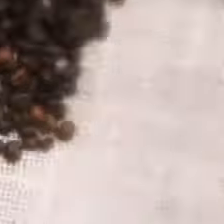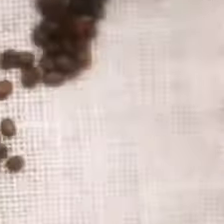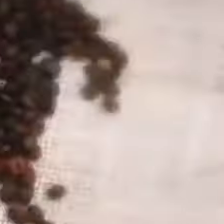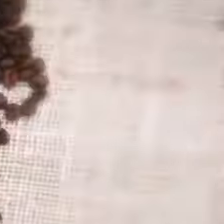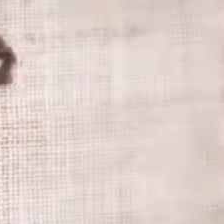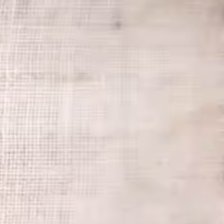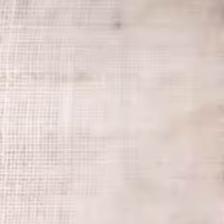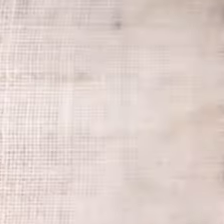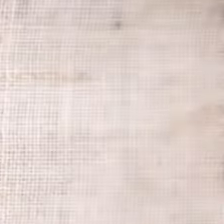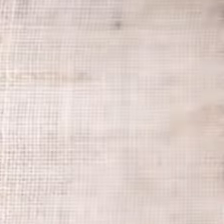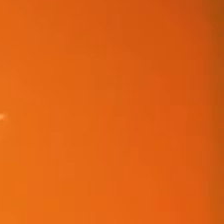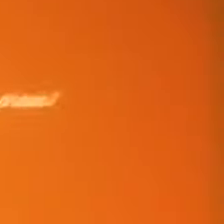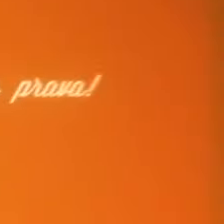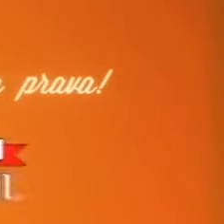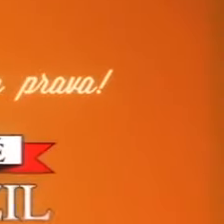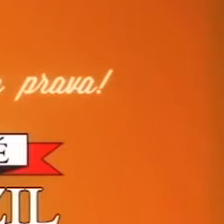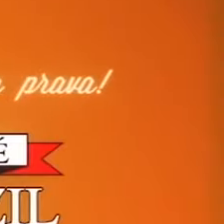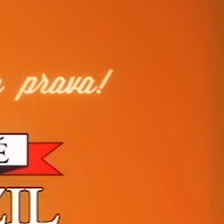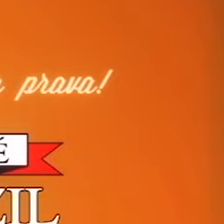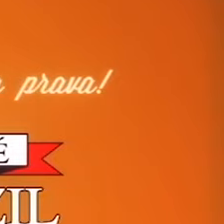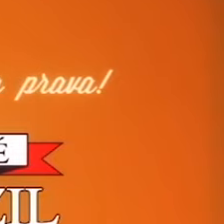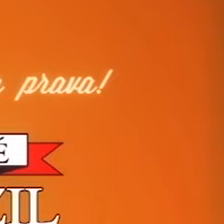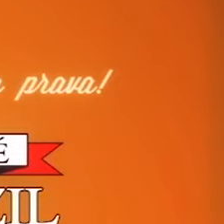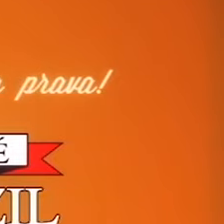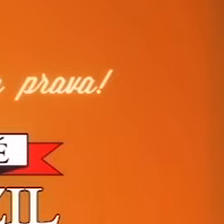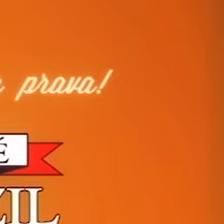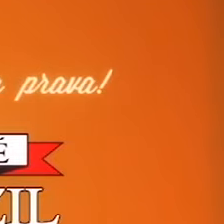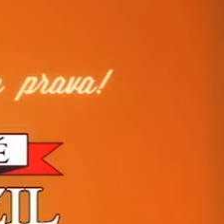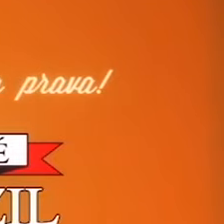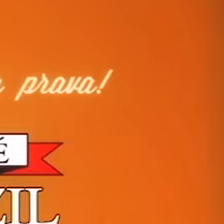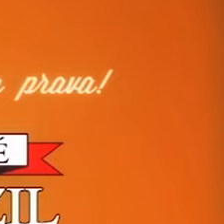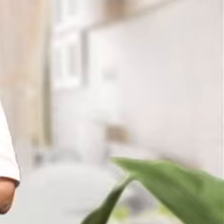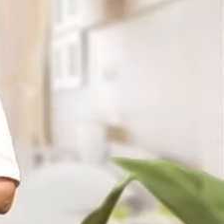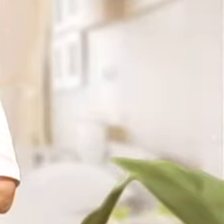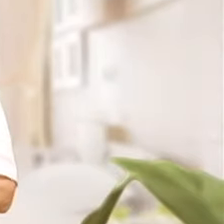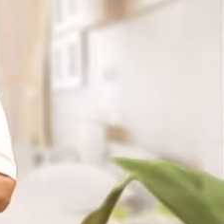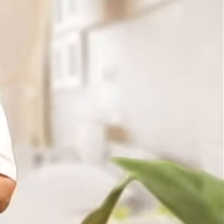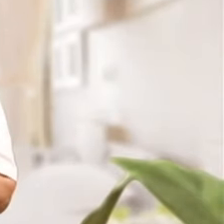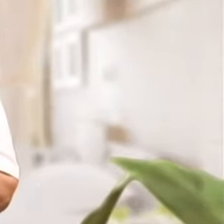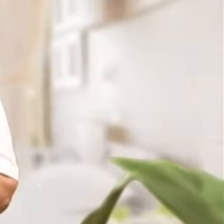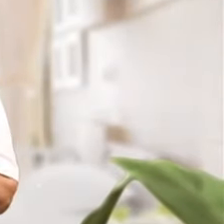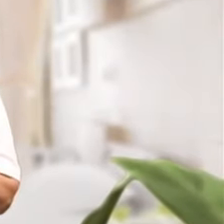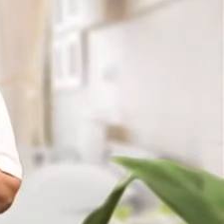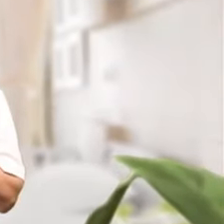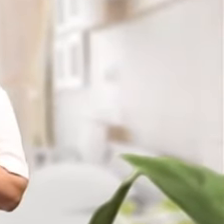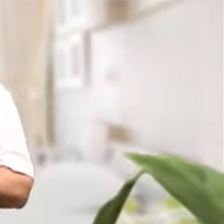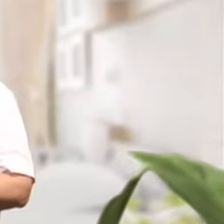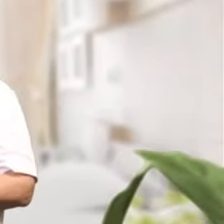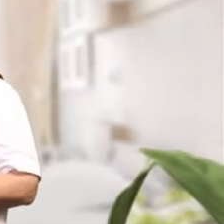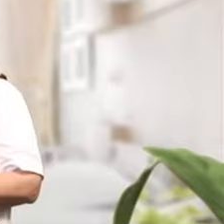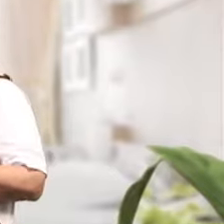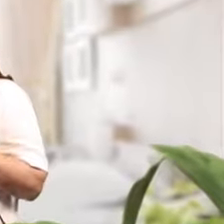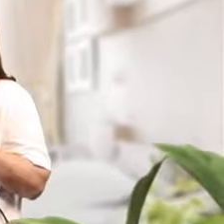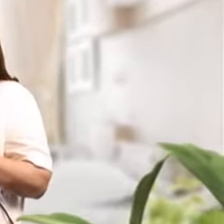srca, poklon je savršen. Samo je jedna prava. Kafe Brazil. Zelen je nezamenjiv za zdrav imunni